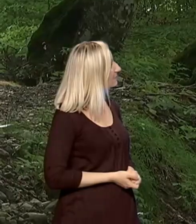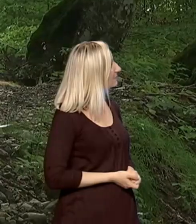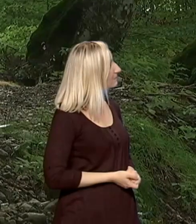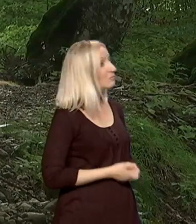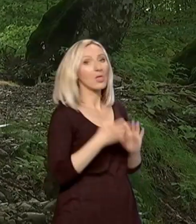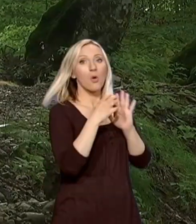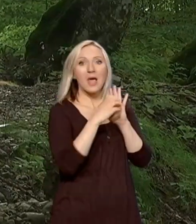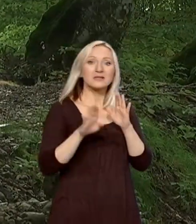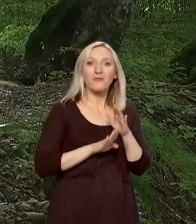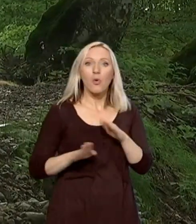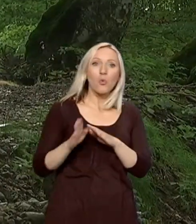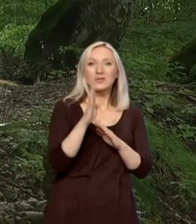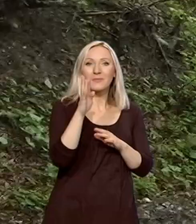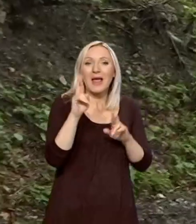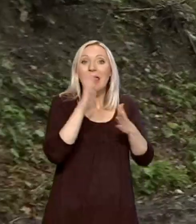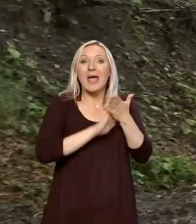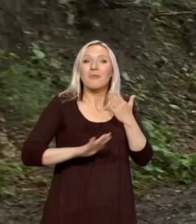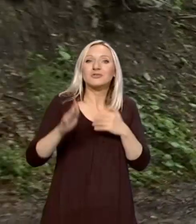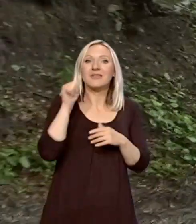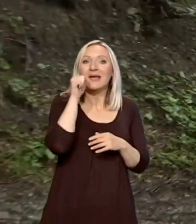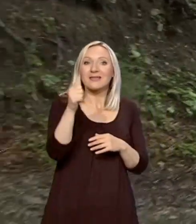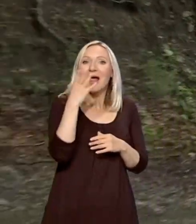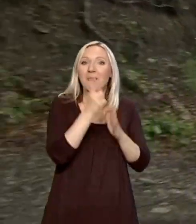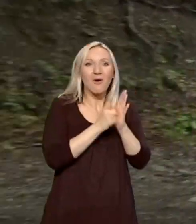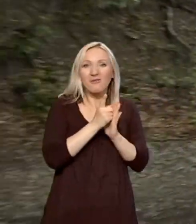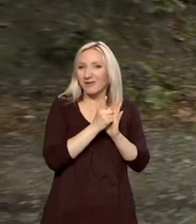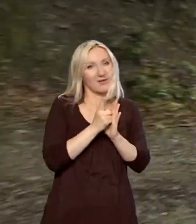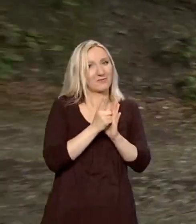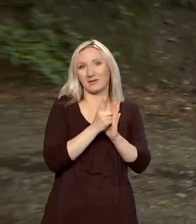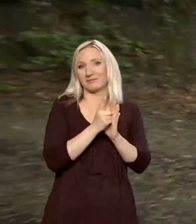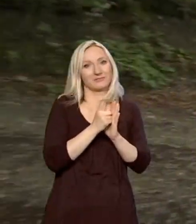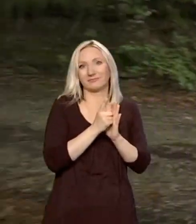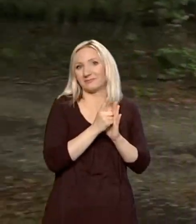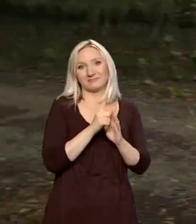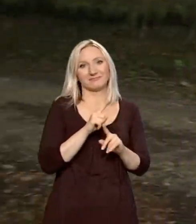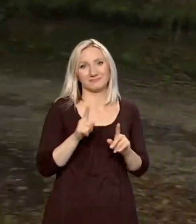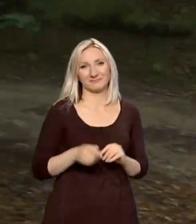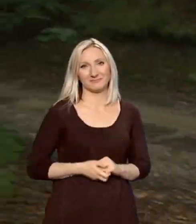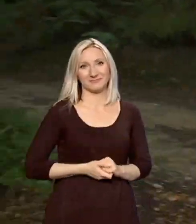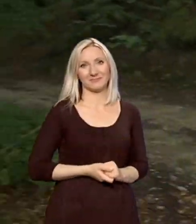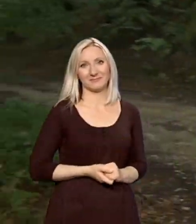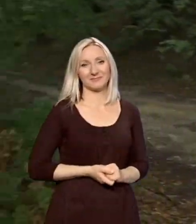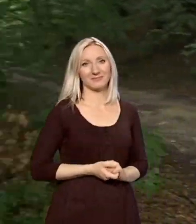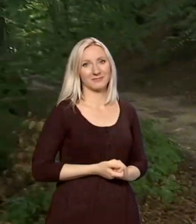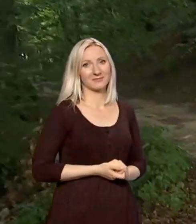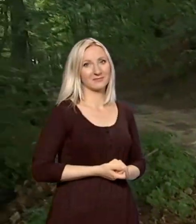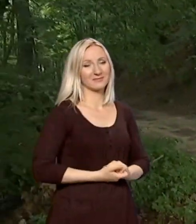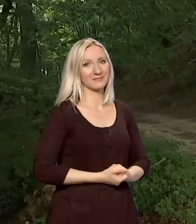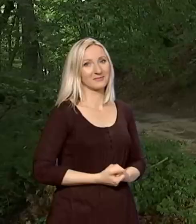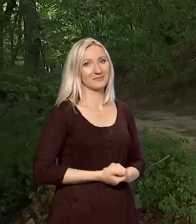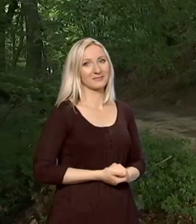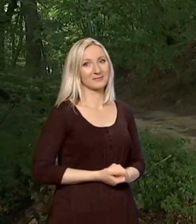U nastavku uspona nada sa početka dana pokazala se kao uzaludna.